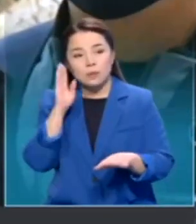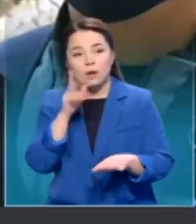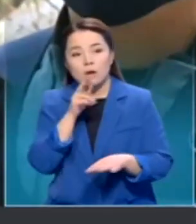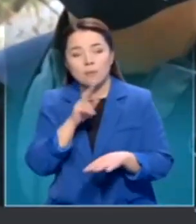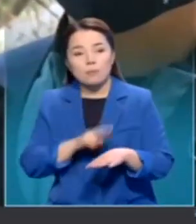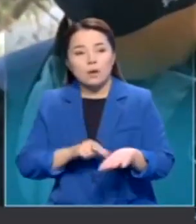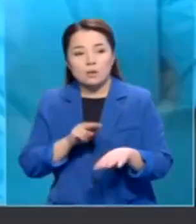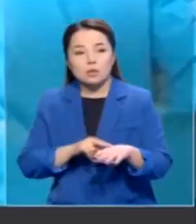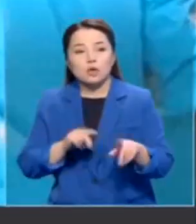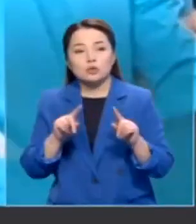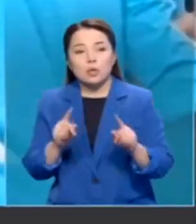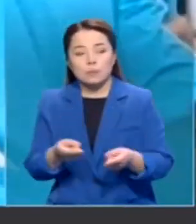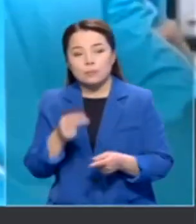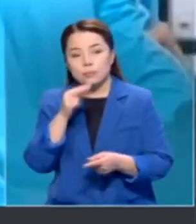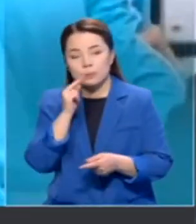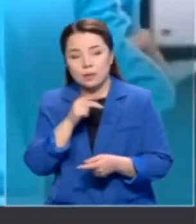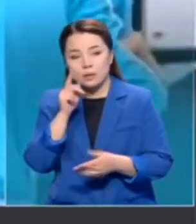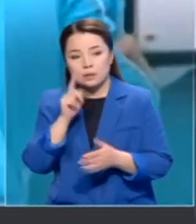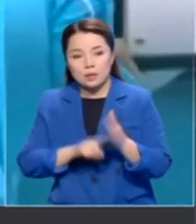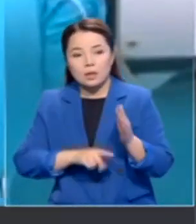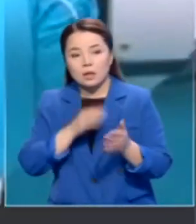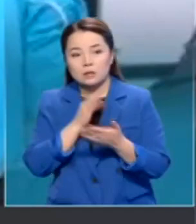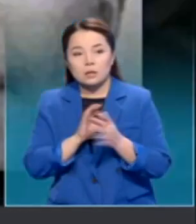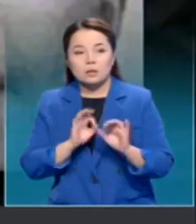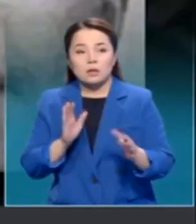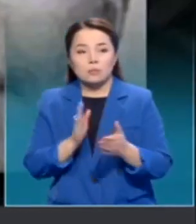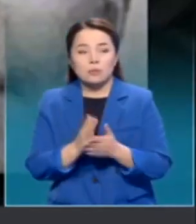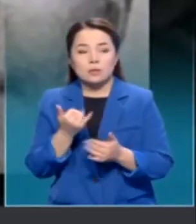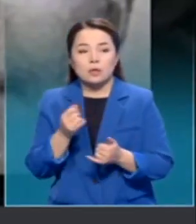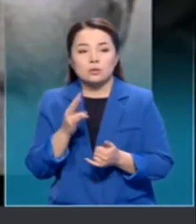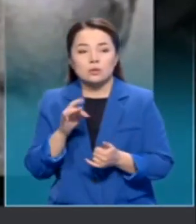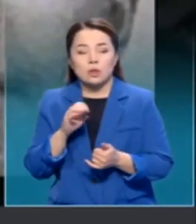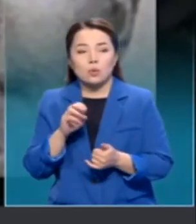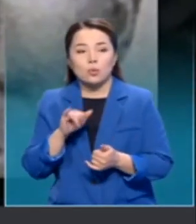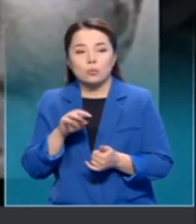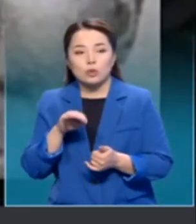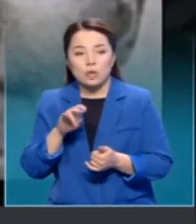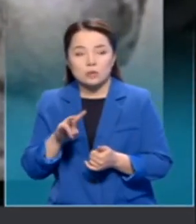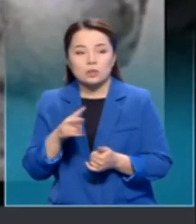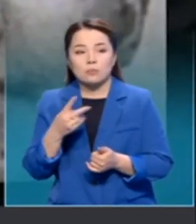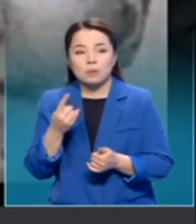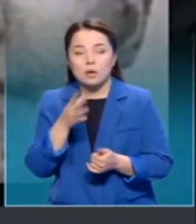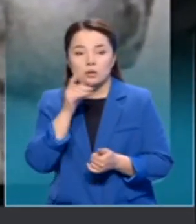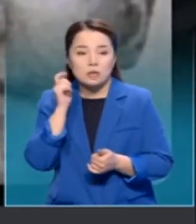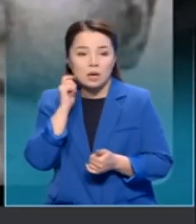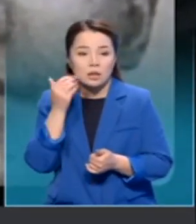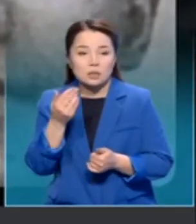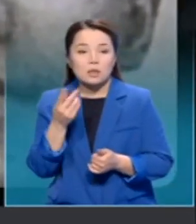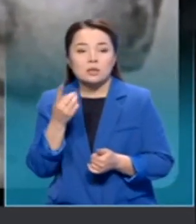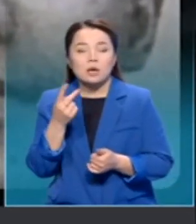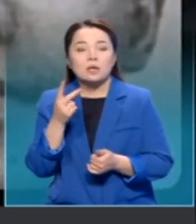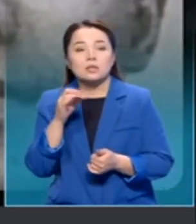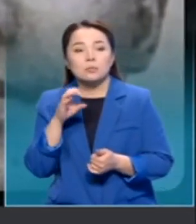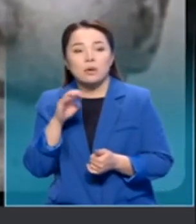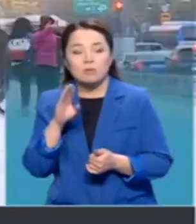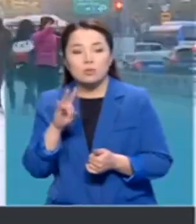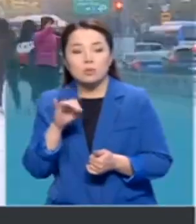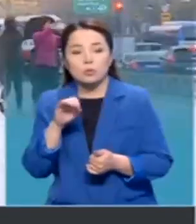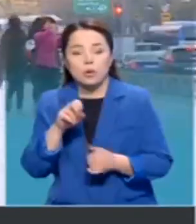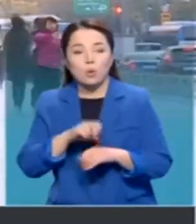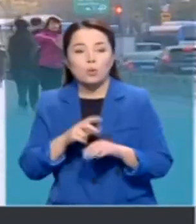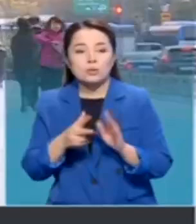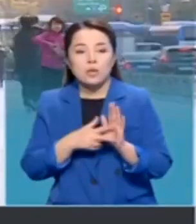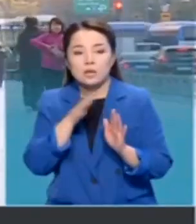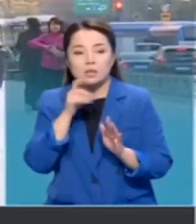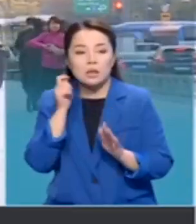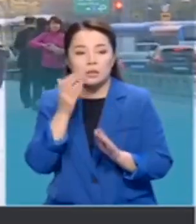Корея полициясына ұсталып, кінәлерін толық мойындаған. Бірі Нарзулаев Умижан 21-де, екіншісі Рыспаев Нұрсұлтан небәрі